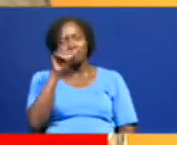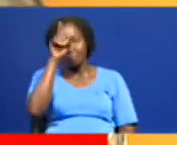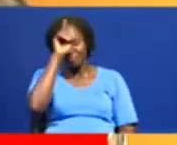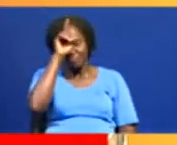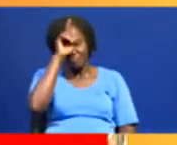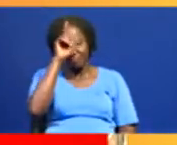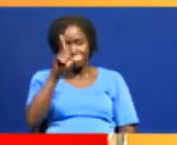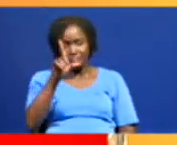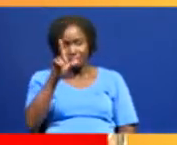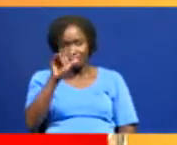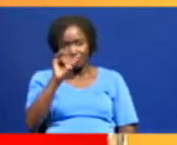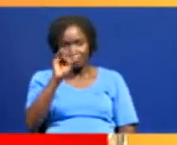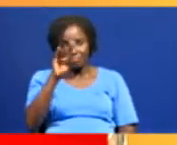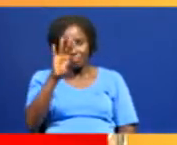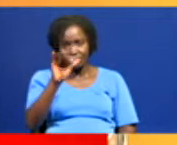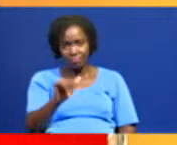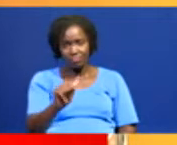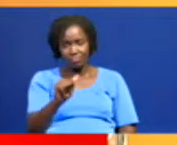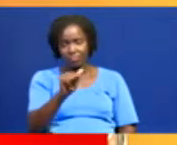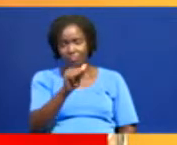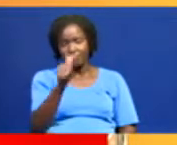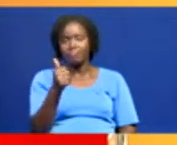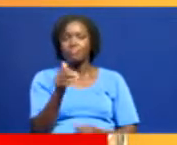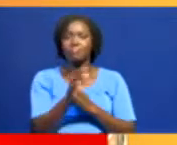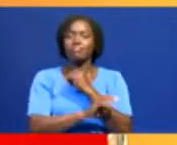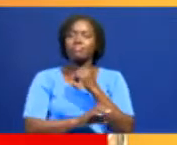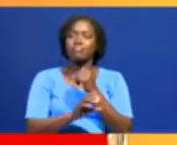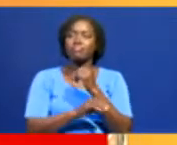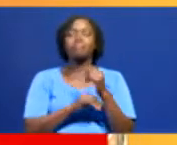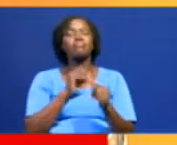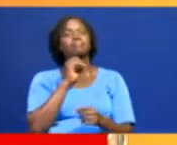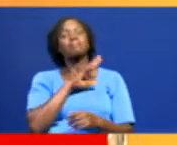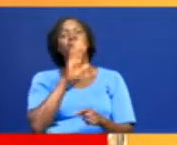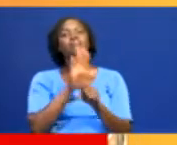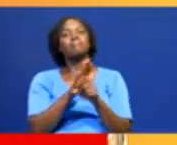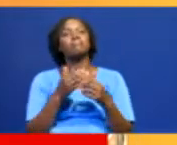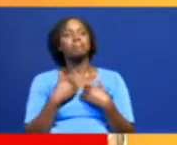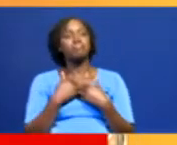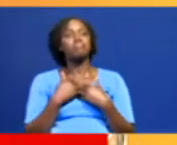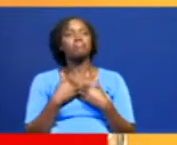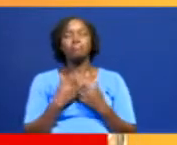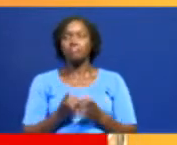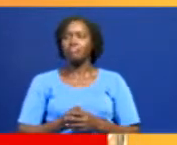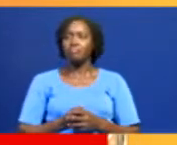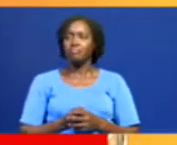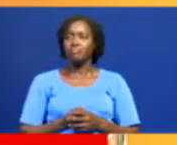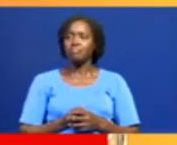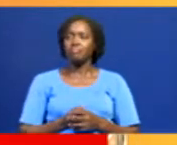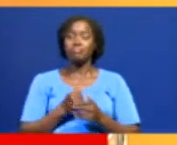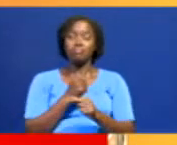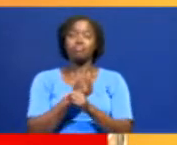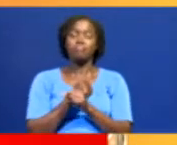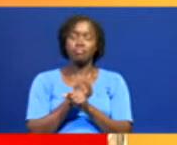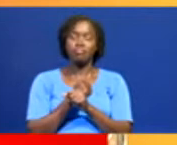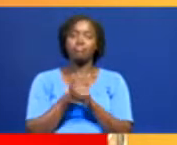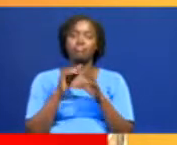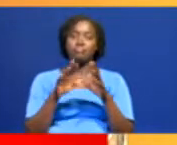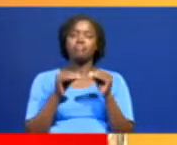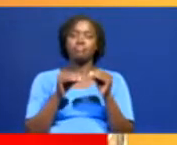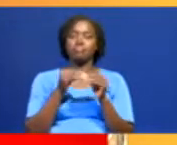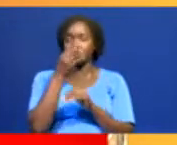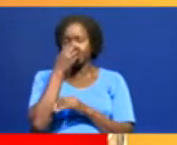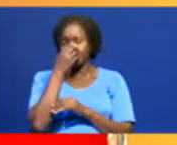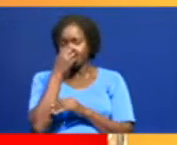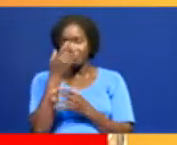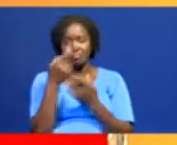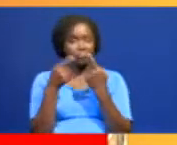vile Libya, kama vile hizo nchi zingine ambazo zinapiga kelele. Kwa hivyo naambia tuchunge serikali, tukubali Daktari William Ruto